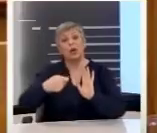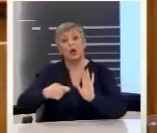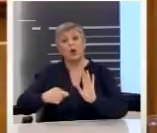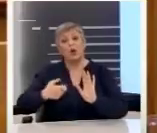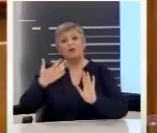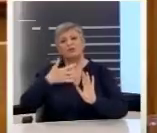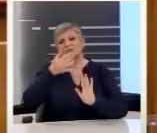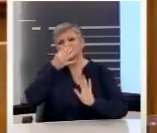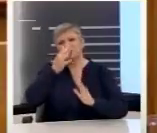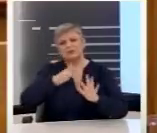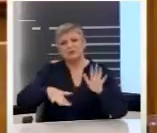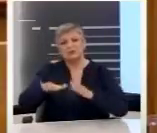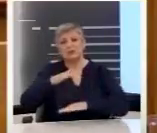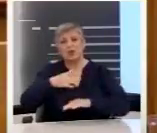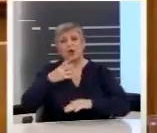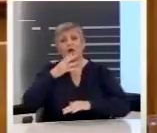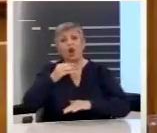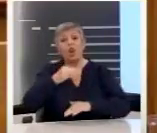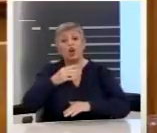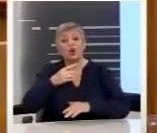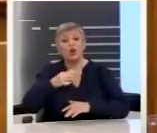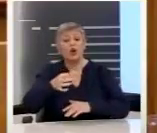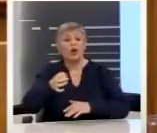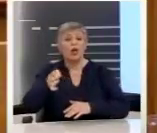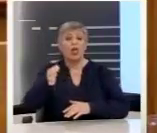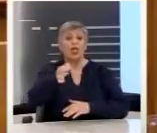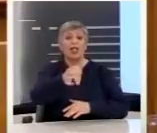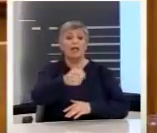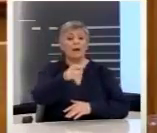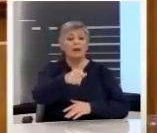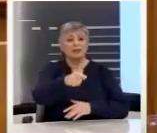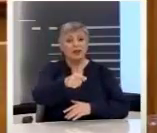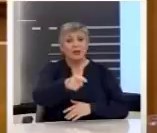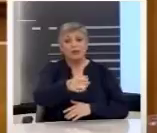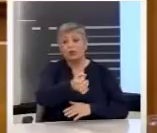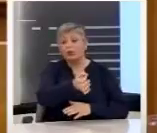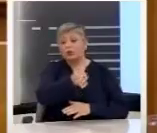υπόθεση ναρκωτικών. Τις υπόλοιπες είναι ο Πρωθυπουργός ή κάποιοι άλλοι υπουργοί.